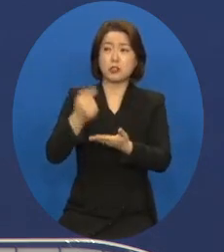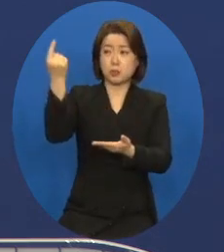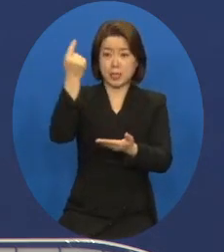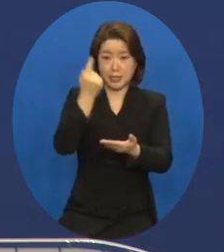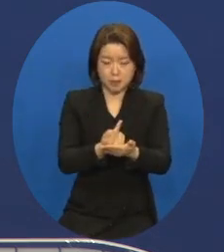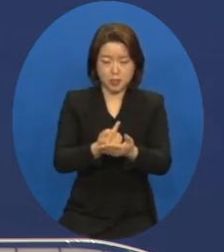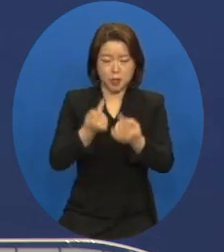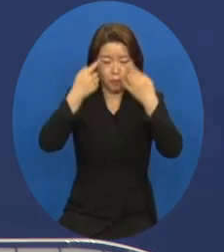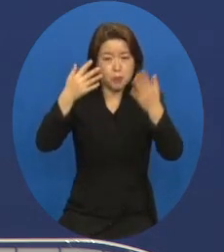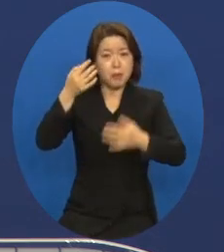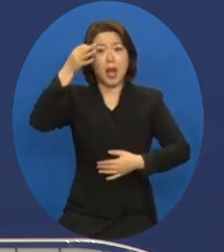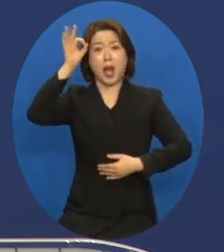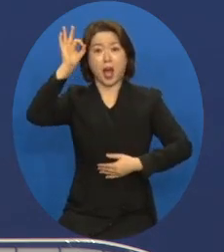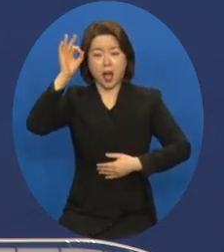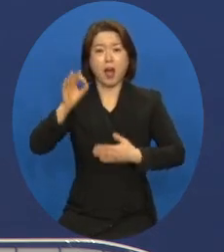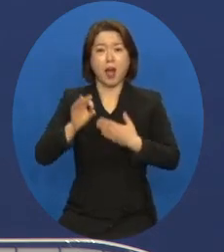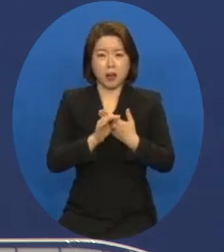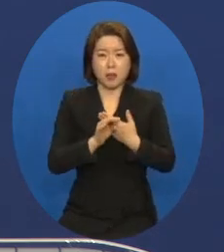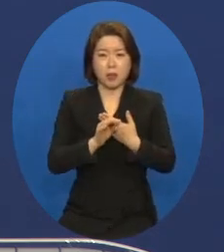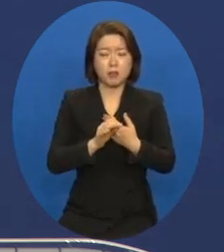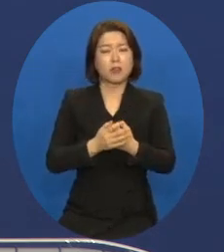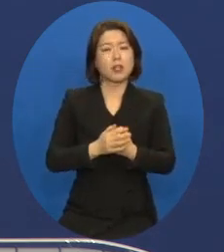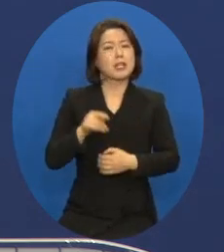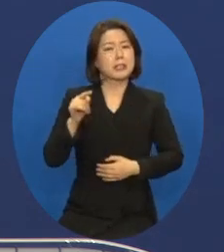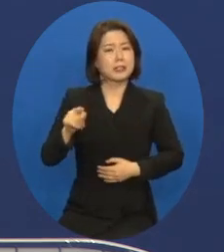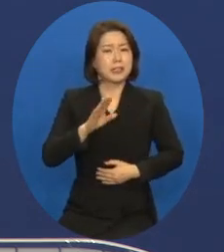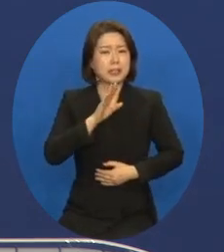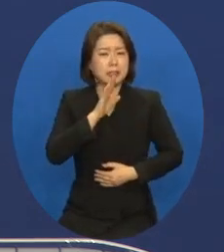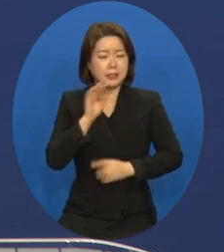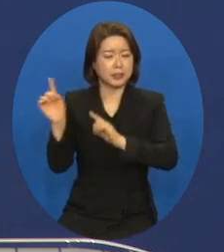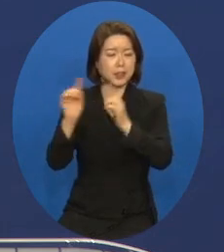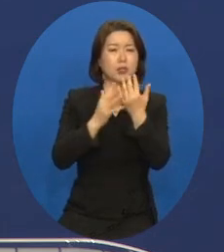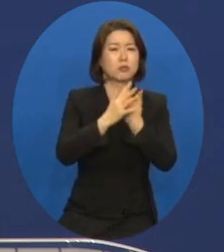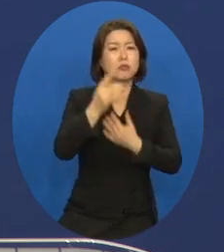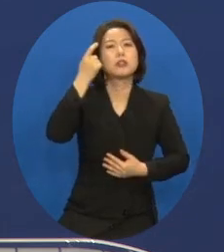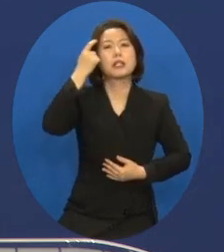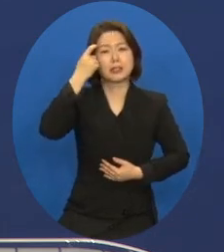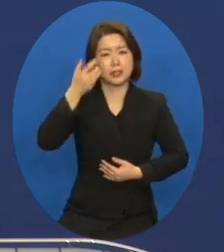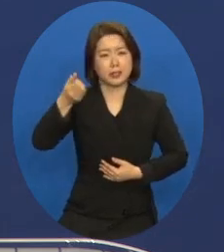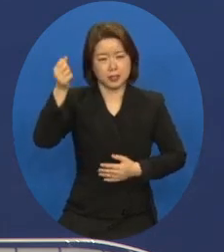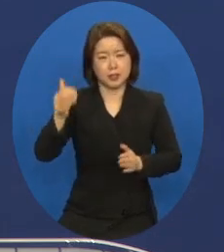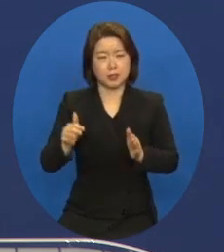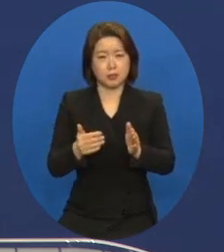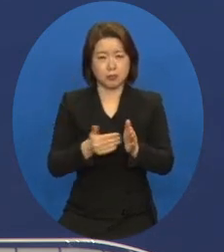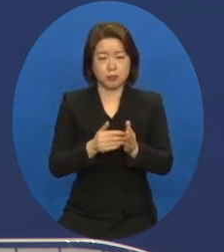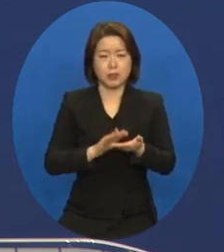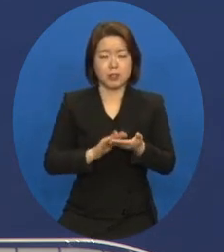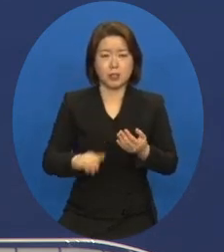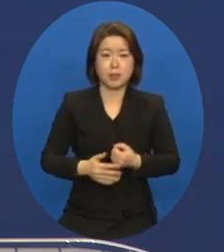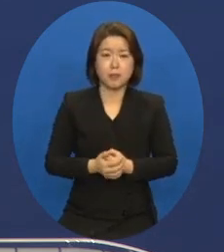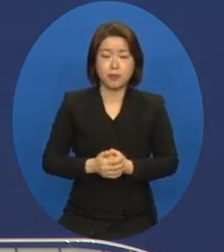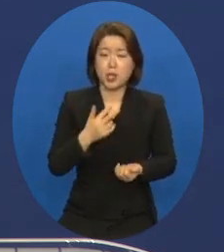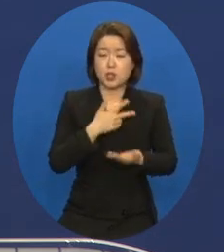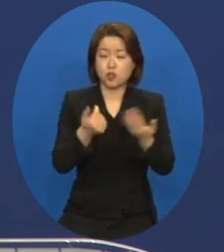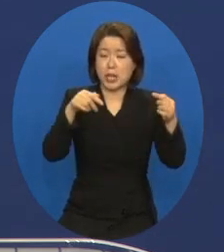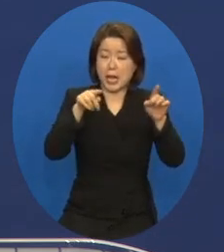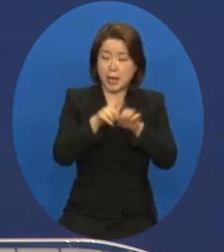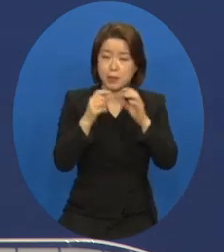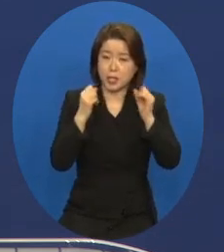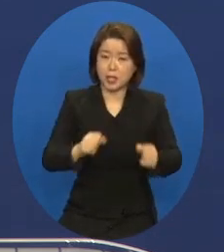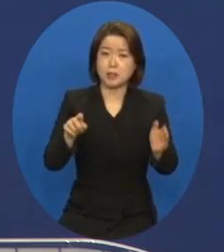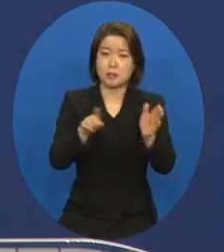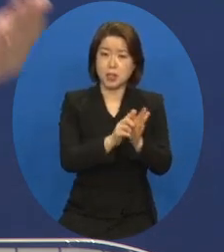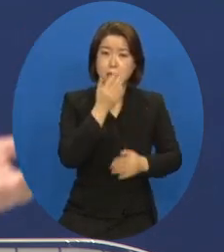깨닫게 되는 저는 그것이 진정한 부흥이 라고 믿습니다 주님이 함께 계시는 것이 믿어 지게 될